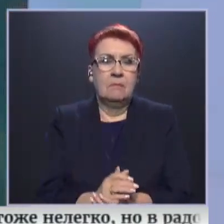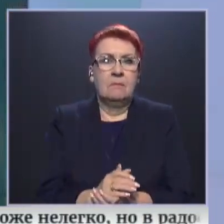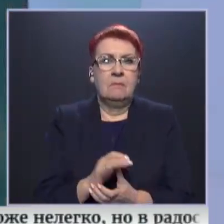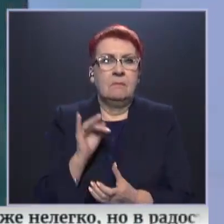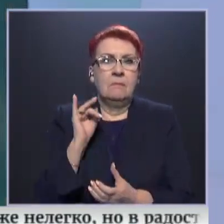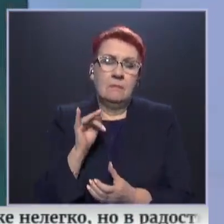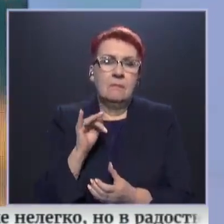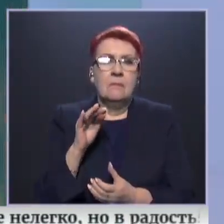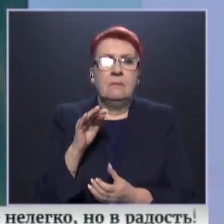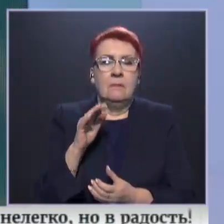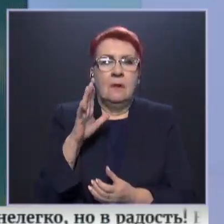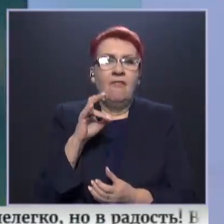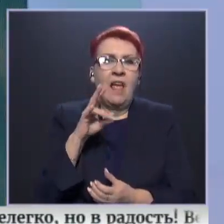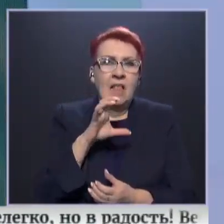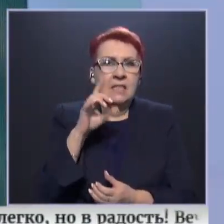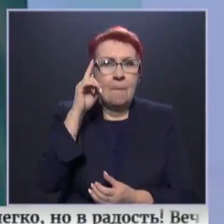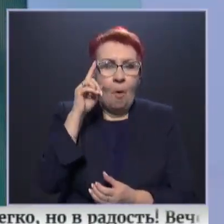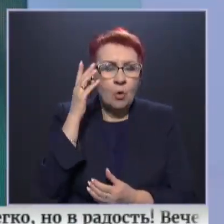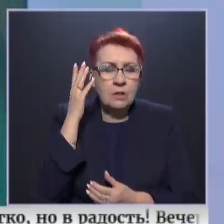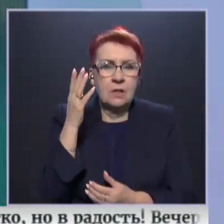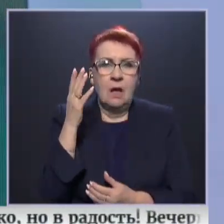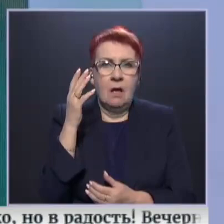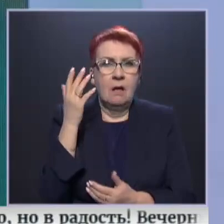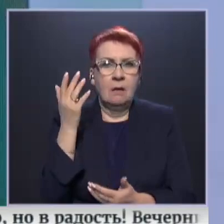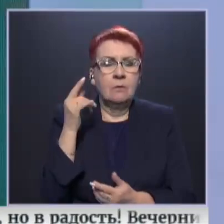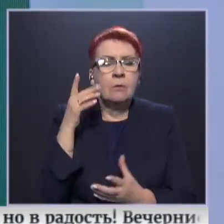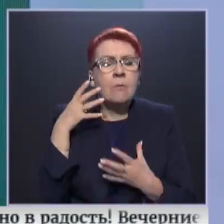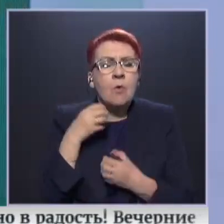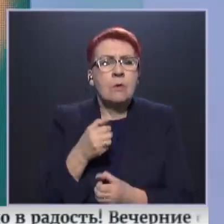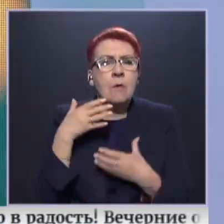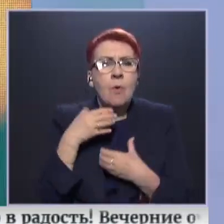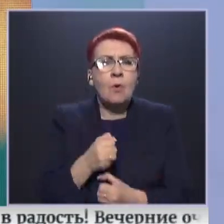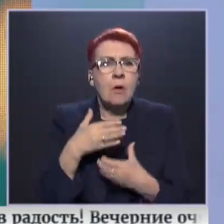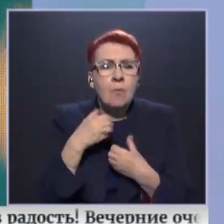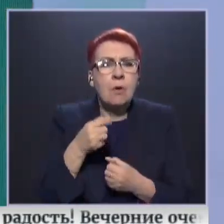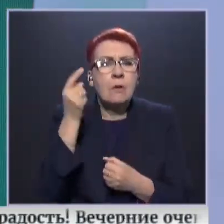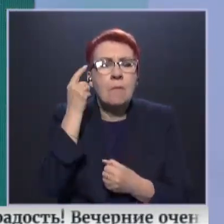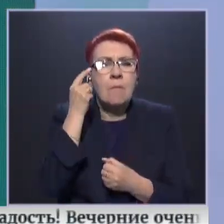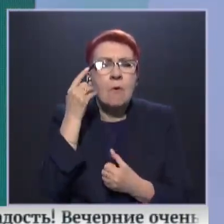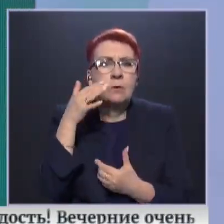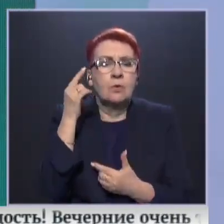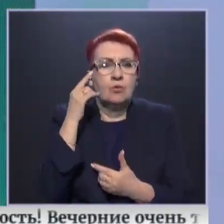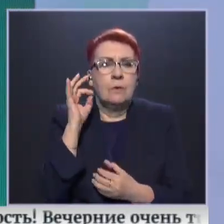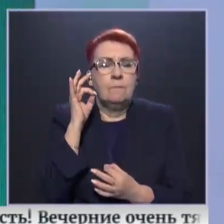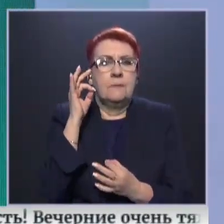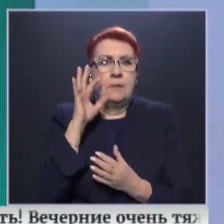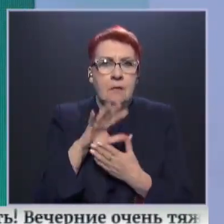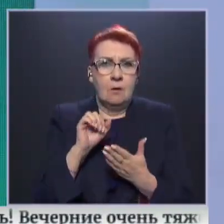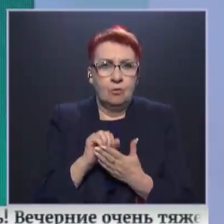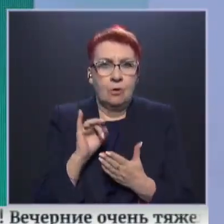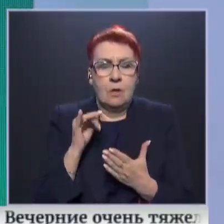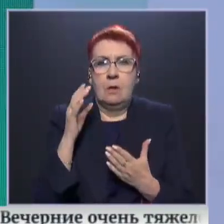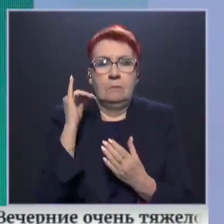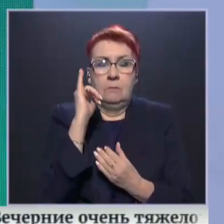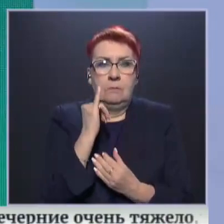и дисфункций, которые грозят сокрушить организм. Что касается